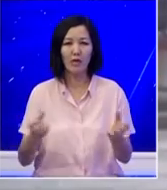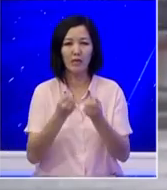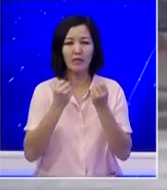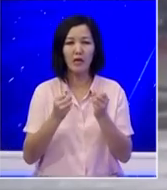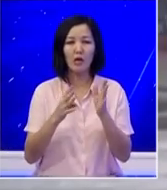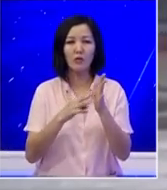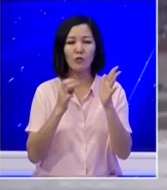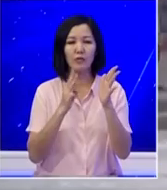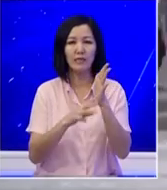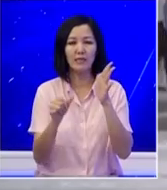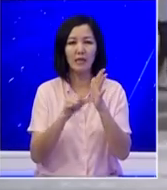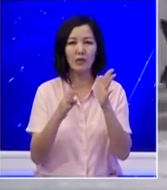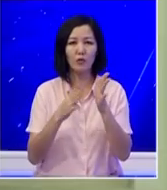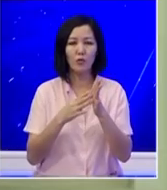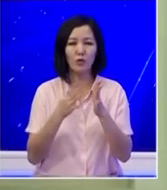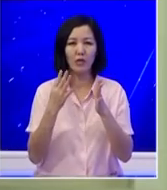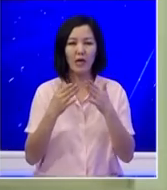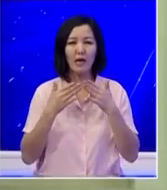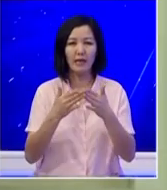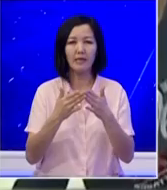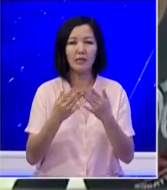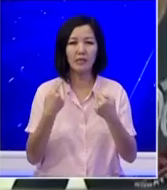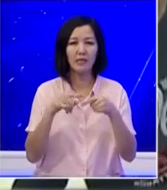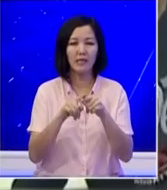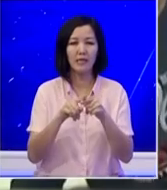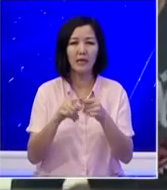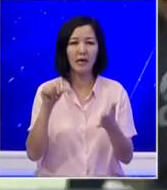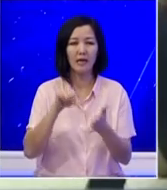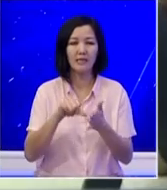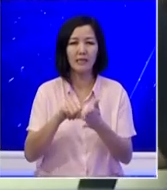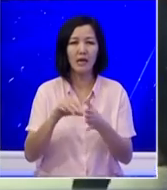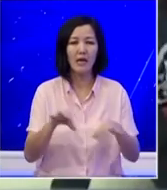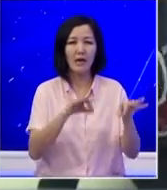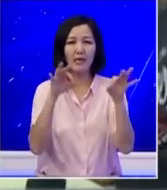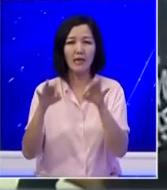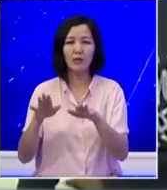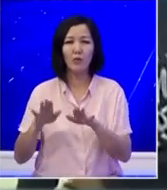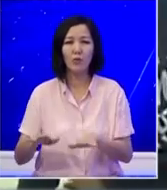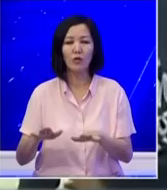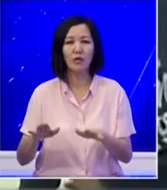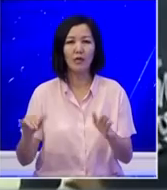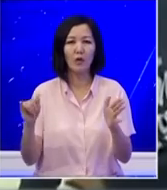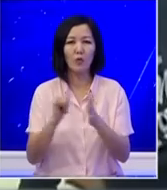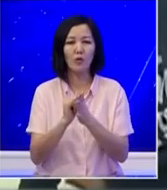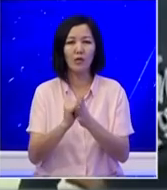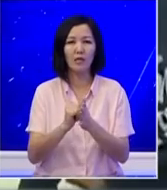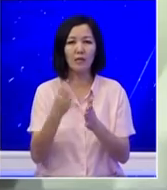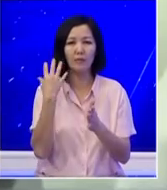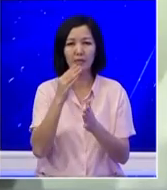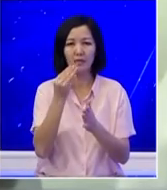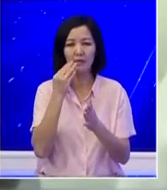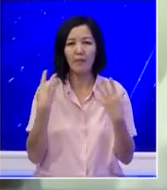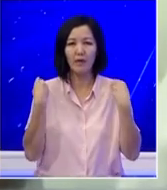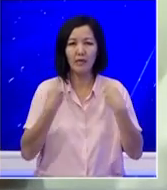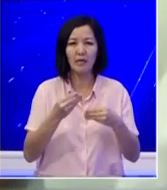986 адам, 4 қайық, 180 дана техника тартылған. Көшірілген тұрғындардың бәрі арнай орындарға жайғастырылып, ыстық тамақ, жылы киіммен